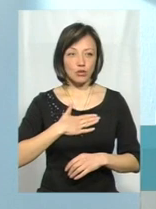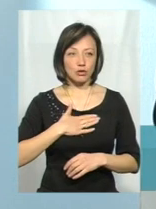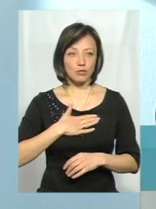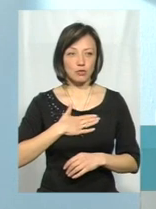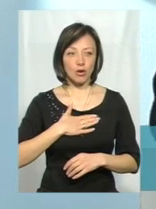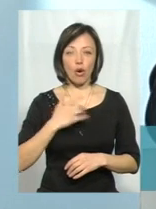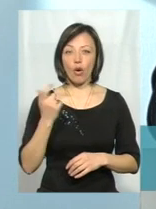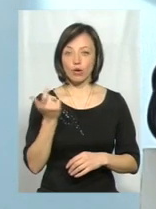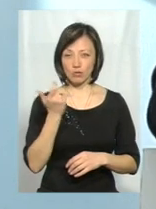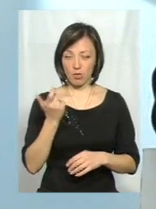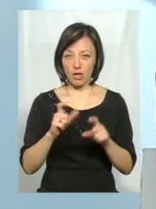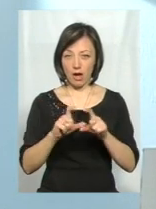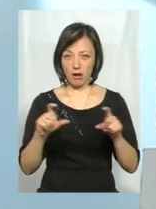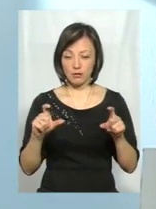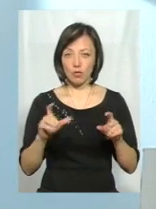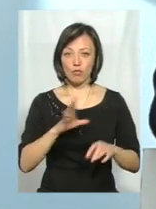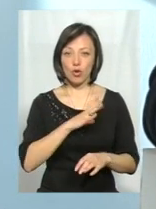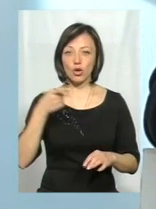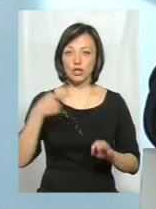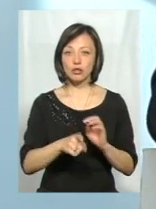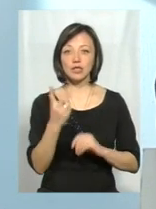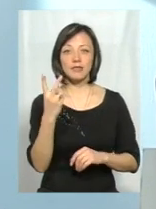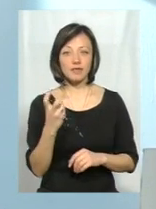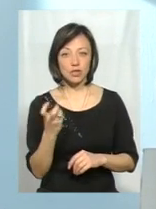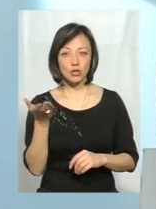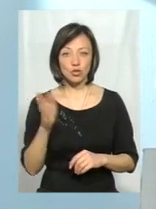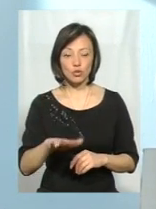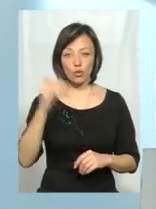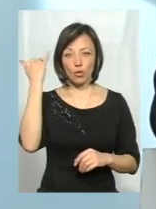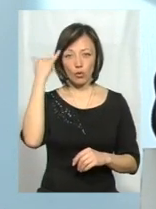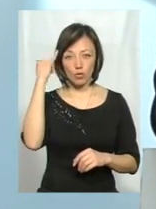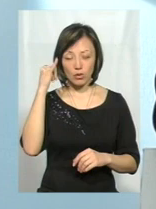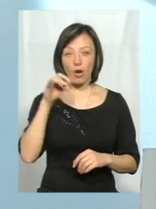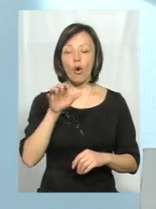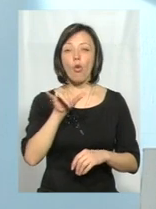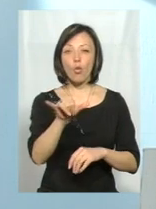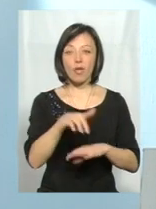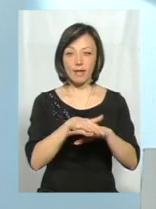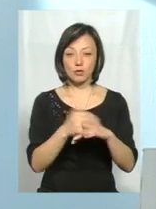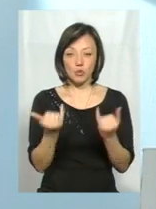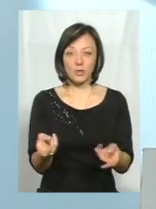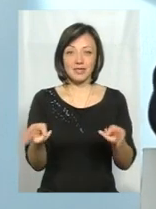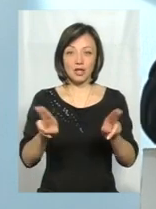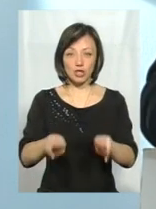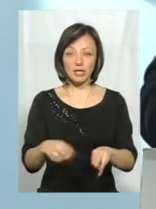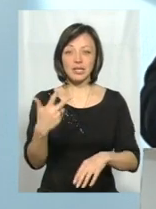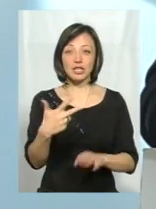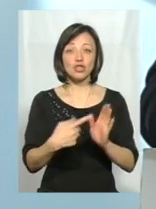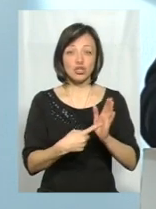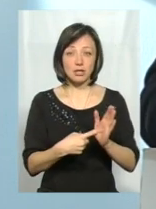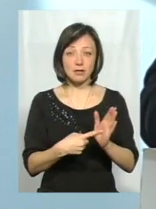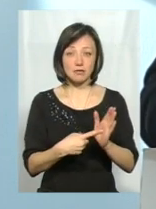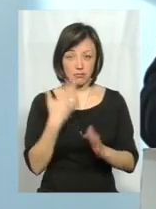По нашому тільки господарству було 1200 голів в населення, сьогодні залишилось